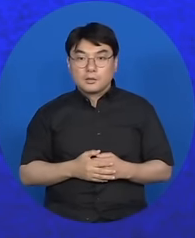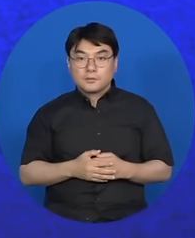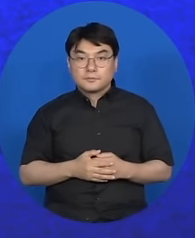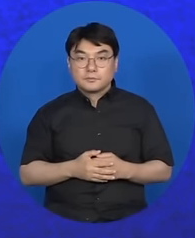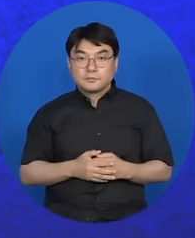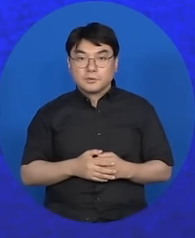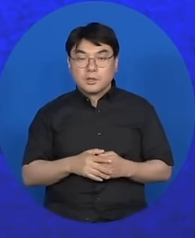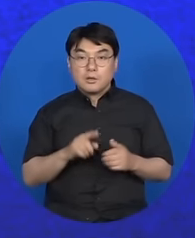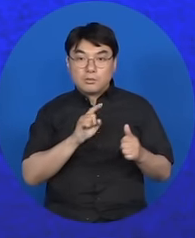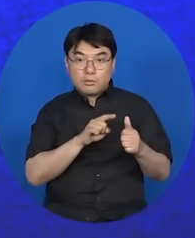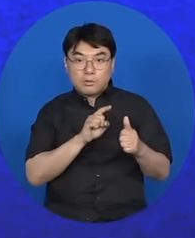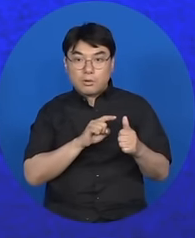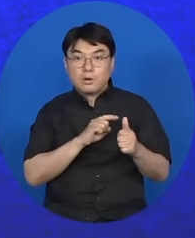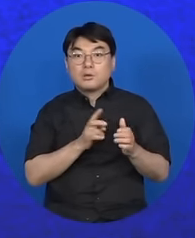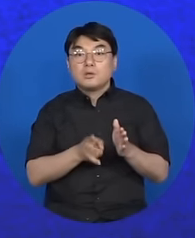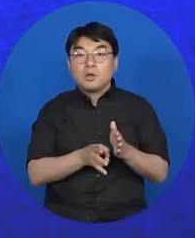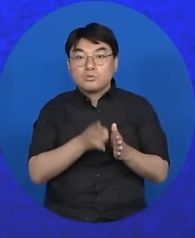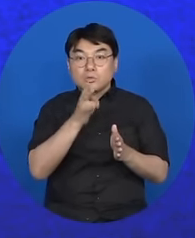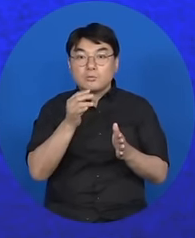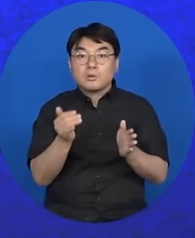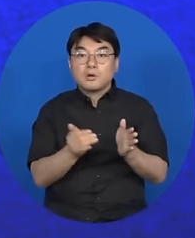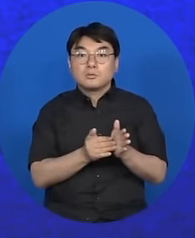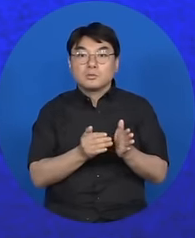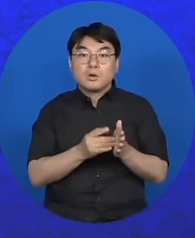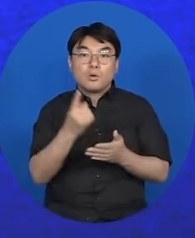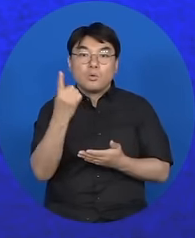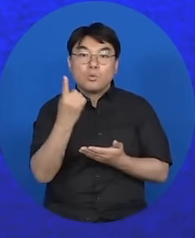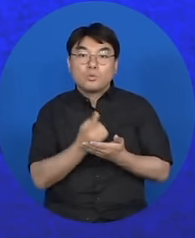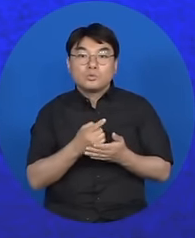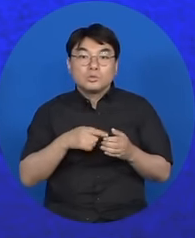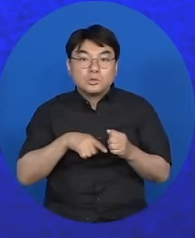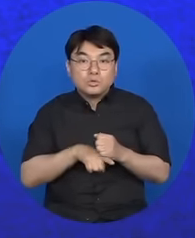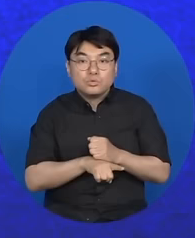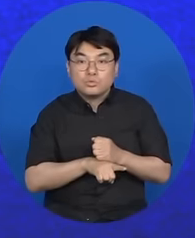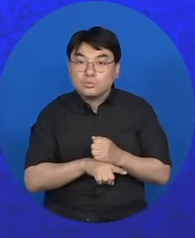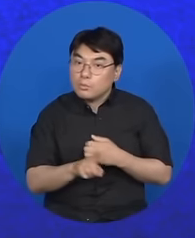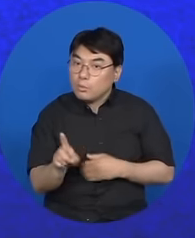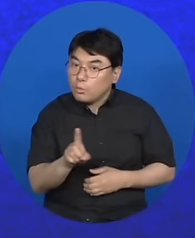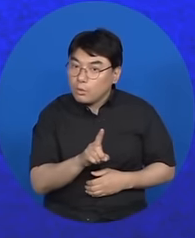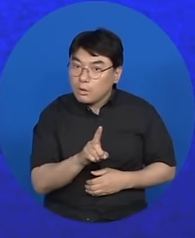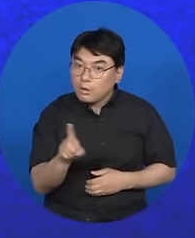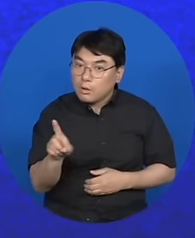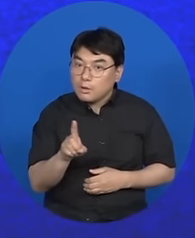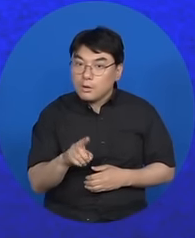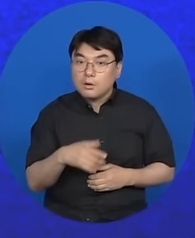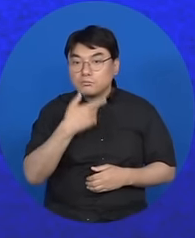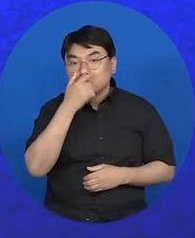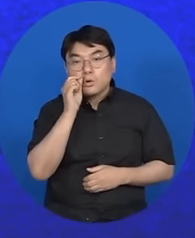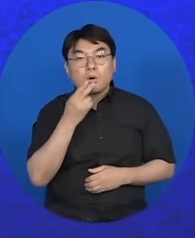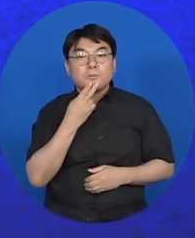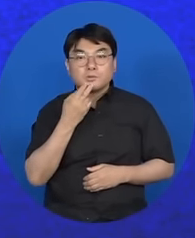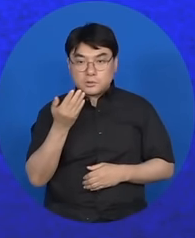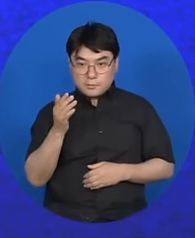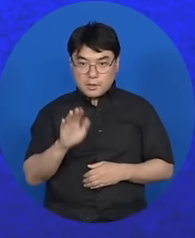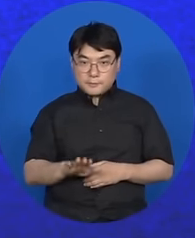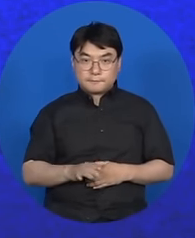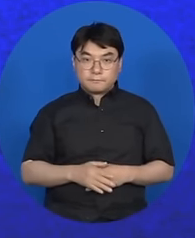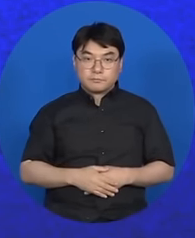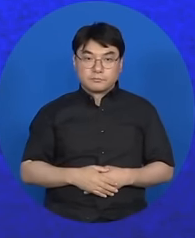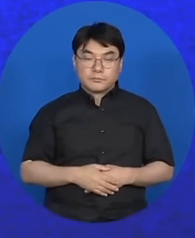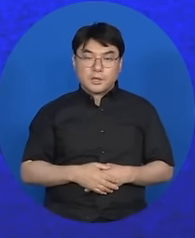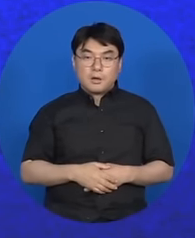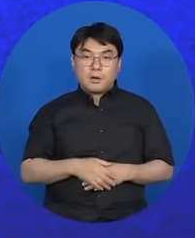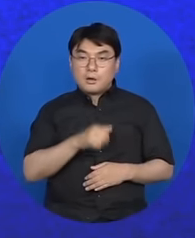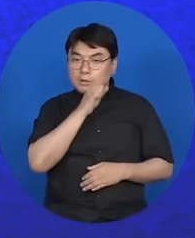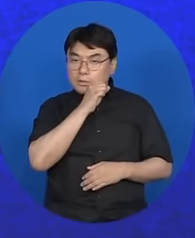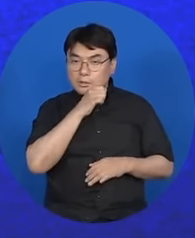사람이 예루살렘까지 오고 싶었던 것일까? 여러분, 그는 부족함이 없어 보였지만 그는